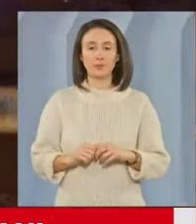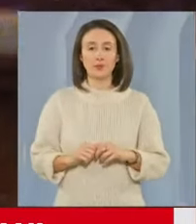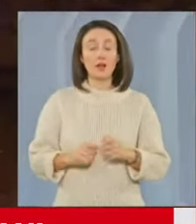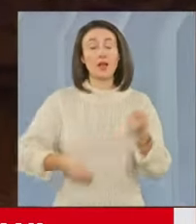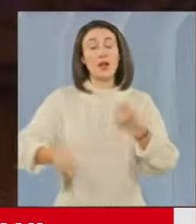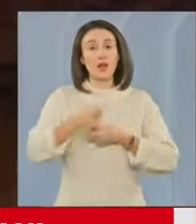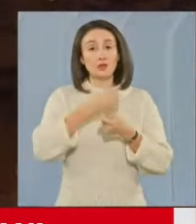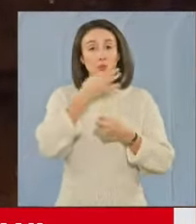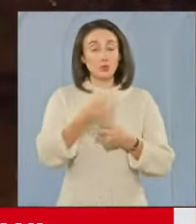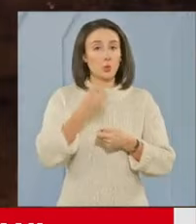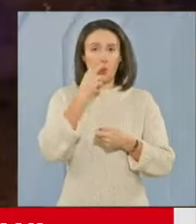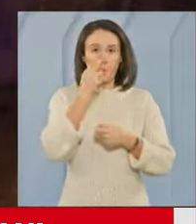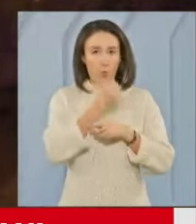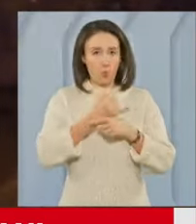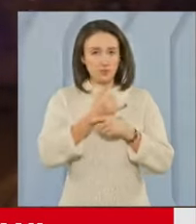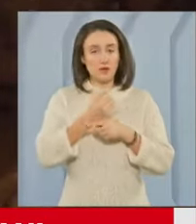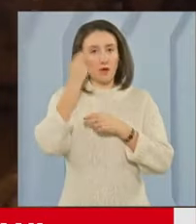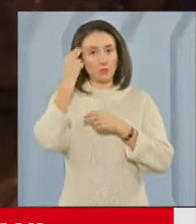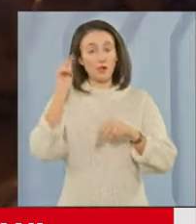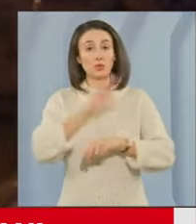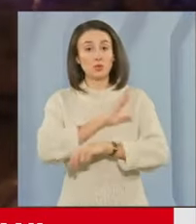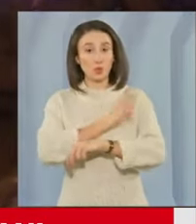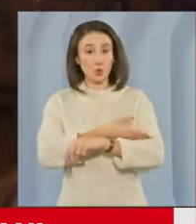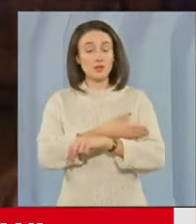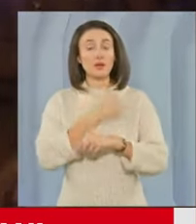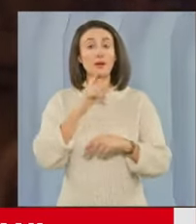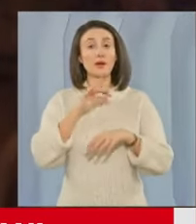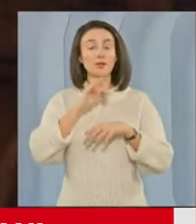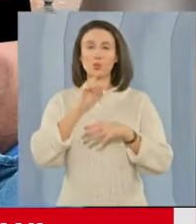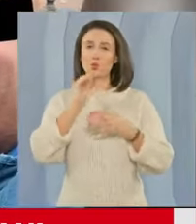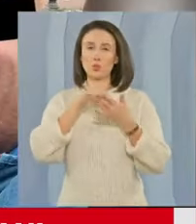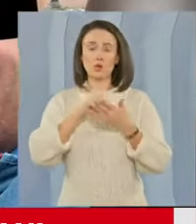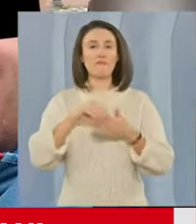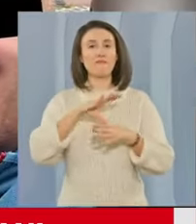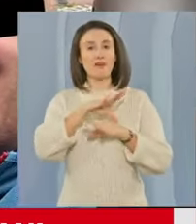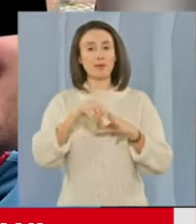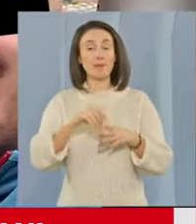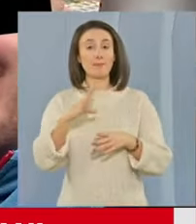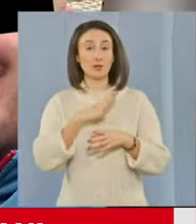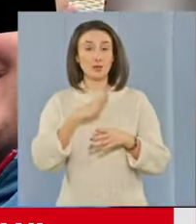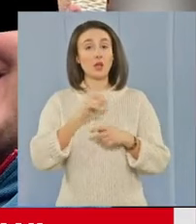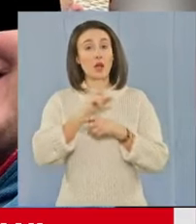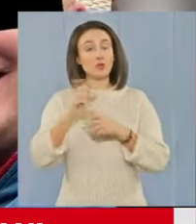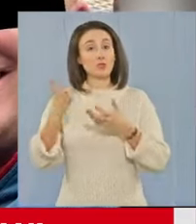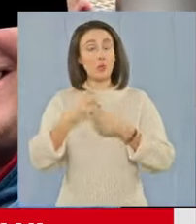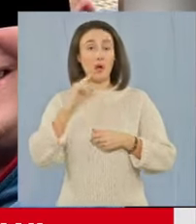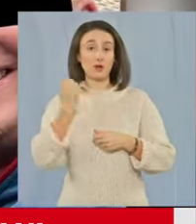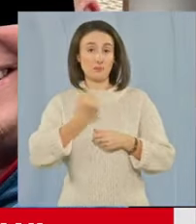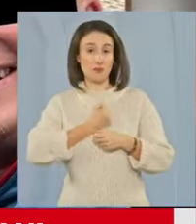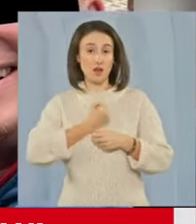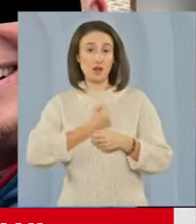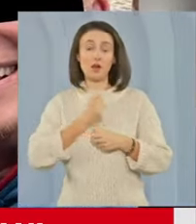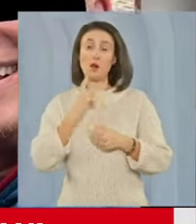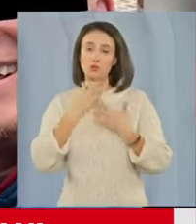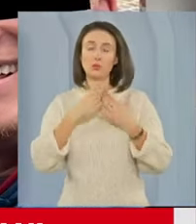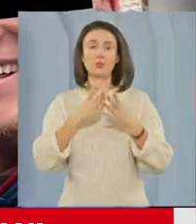Afaceristul susține că nu a sesizat autoritățile pentru a nu-și pune familia în pericol. Cazul a fost preluat de criminaliști care au demarat mai